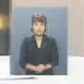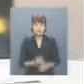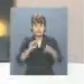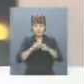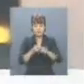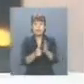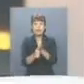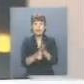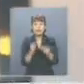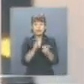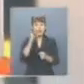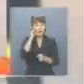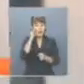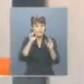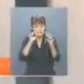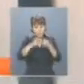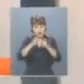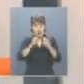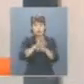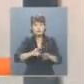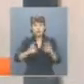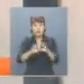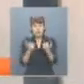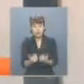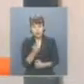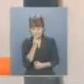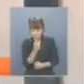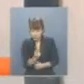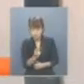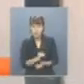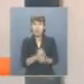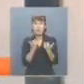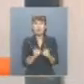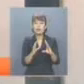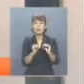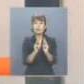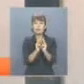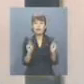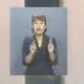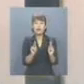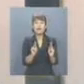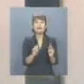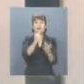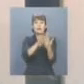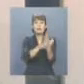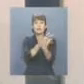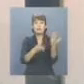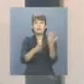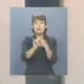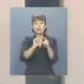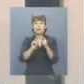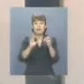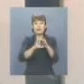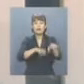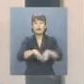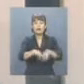็นเรื่องใหญ่ที่หลายคนยังจับตาดูอยู่นะคะและในวันนี้ค่ะจะมีการประชุมของคณะกรรมการยุทธศาสตร์เพื่อการวางระบบการบริหารจัดการน้ำหรือว่ากยอ